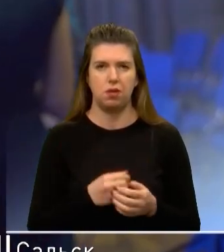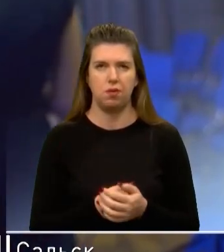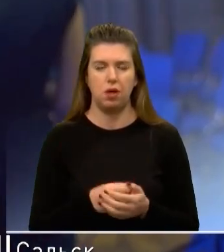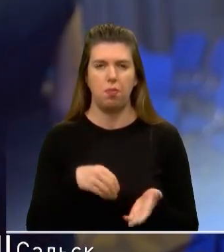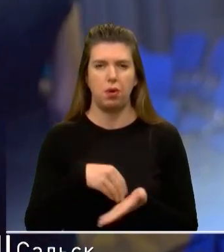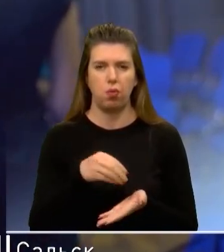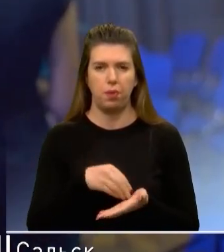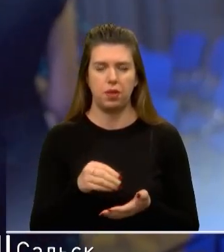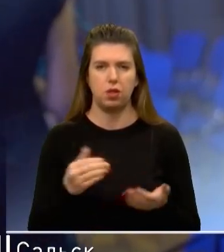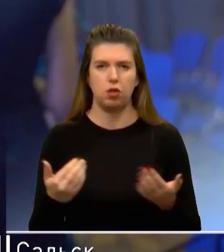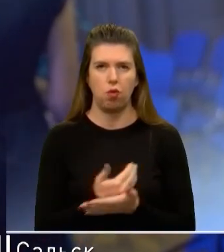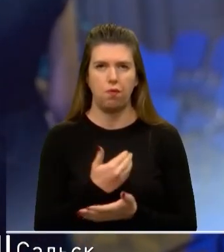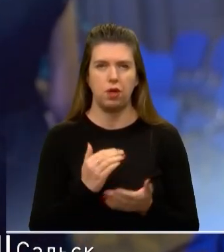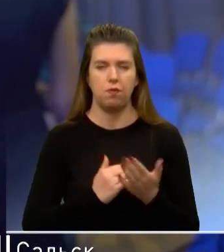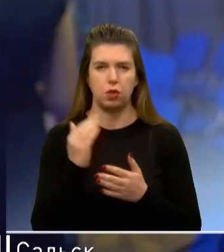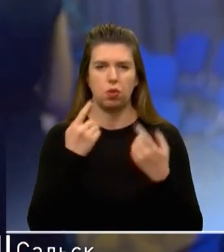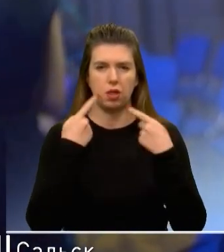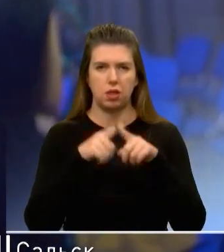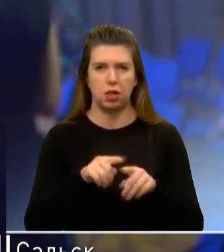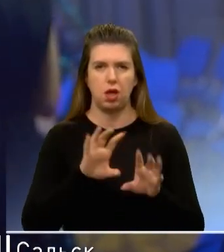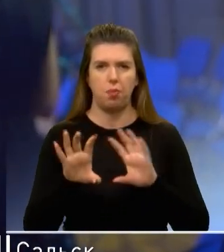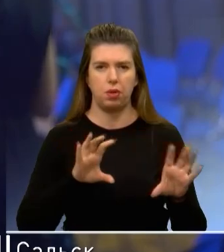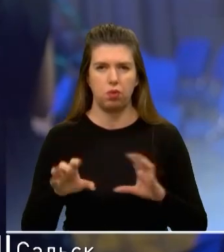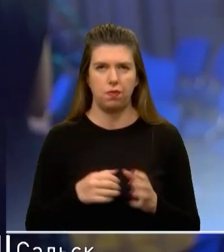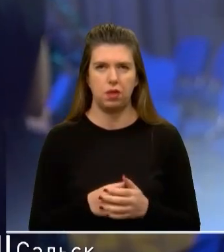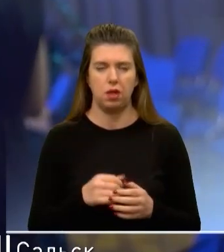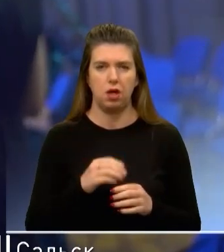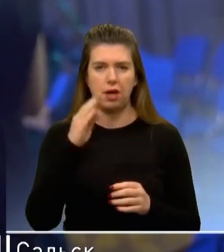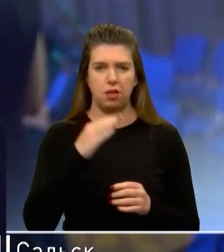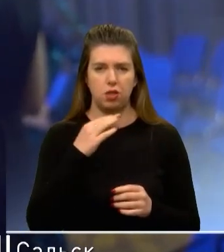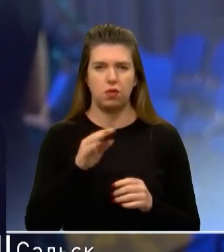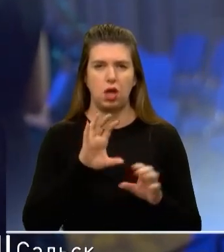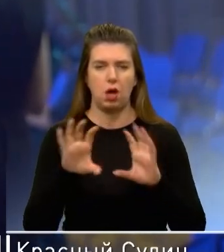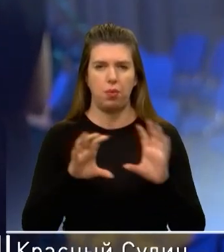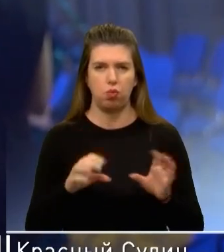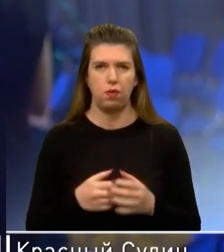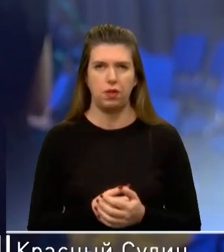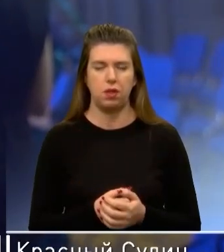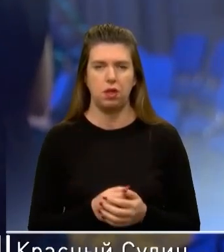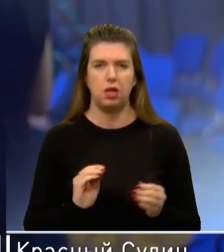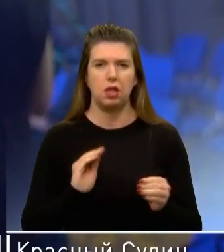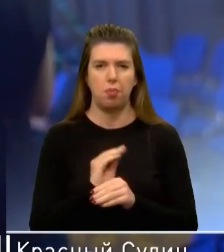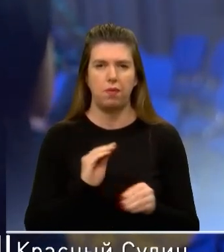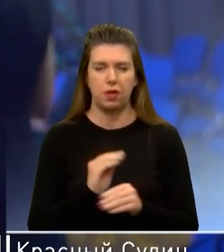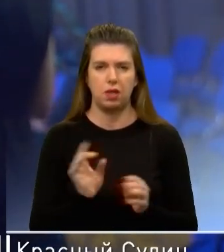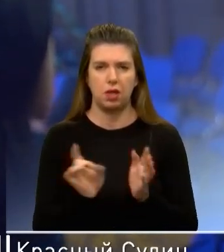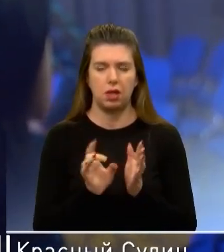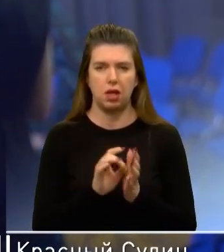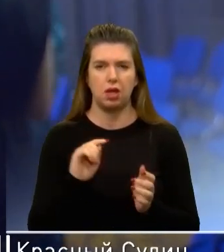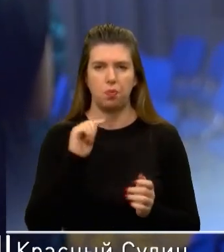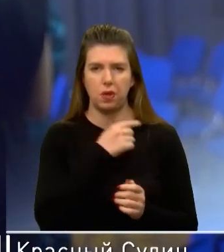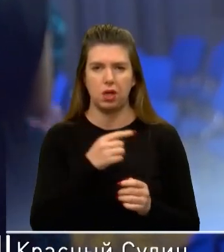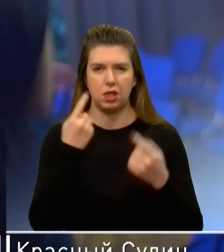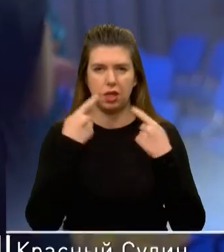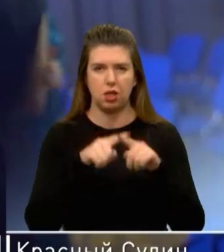приобретают современное высокотехнологичное оборудование отечественное оборудование внедряют энергосберегающие